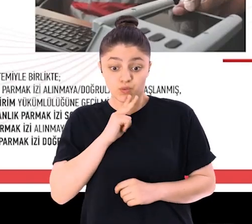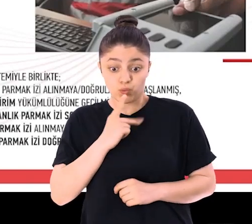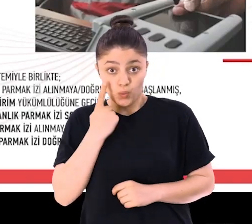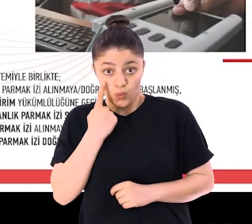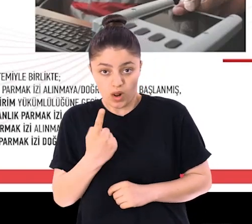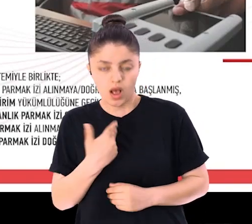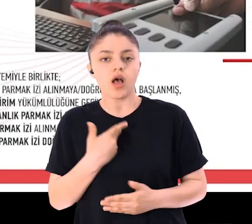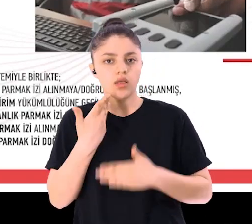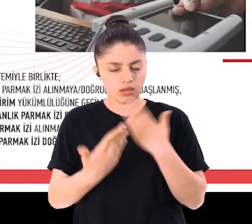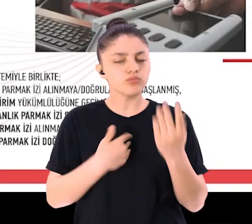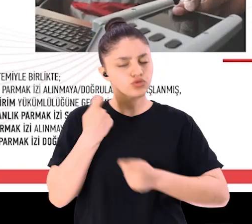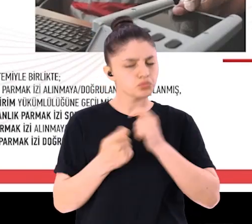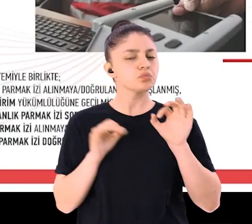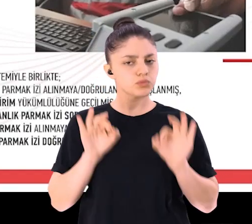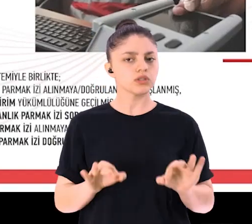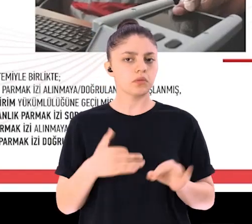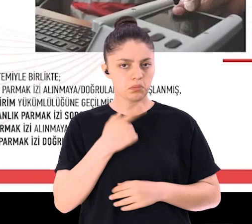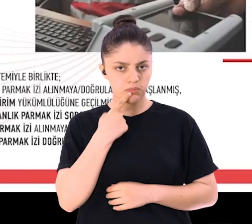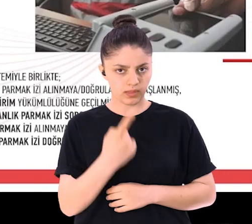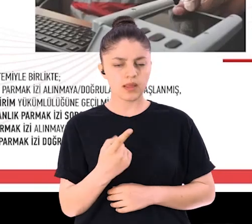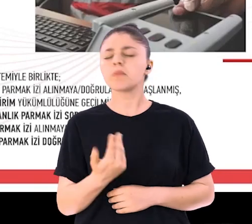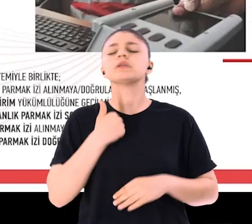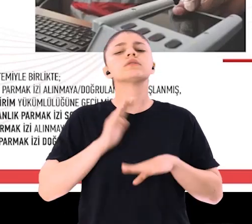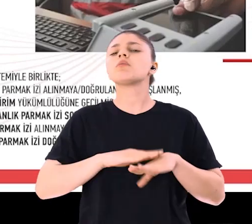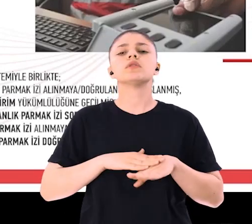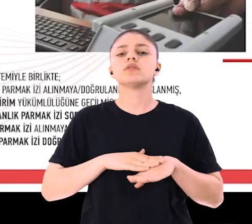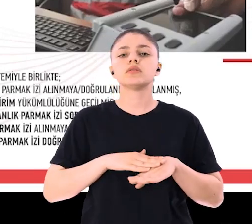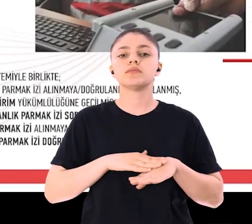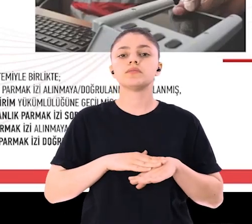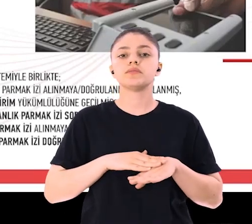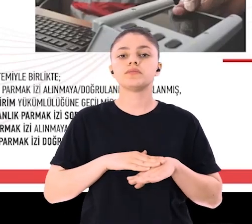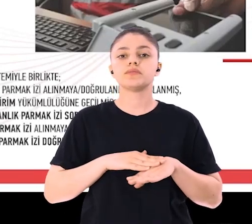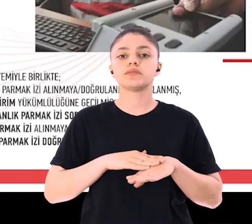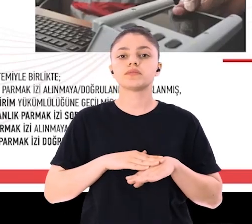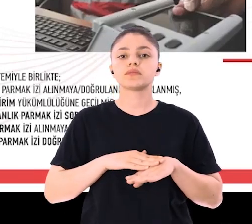aldık. Uygulamaya geçeceğiz dedik. Peki biz ne yaptık?